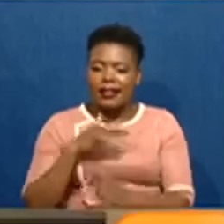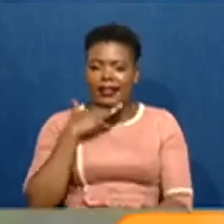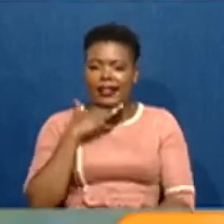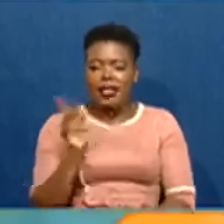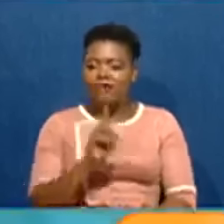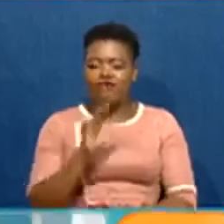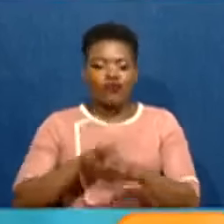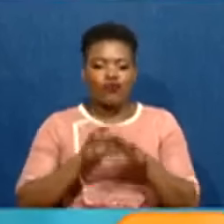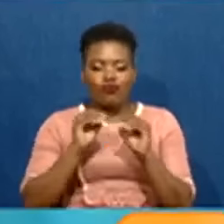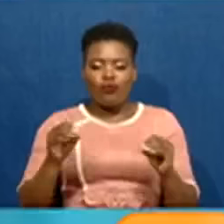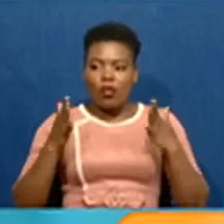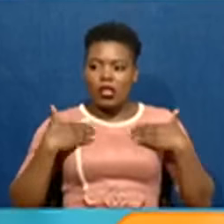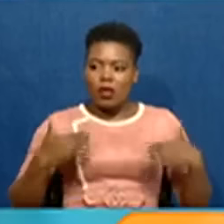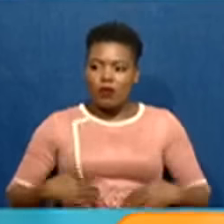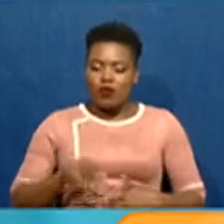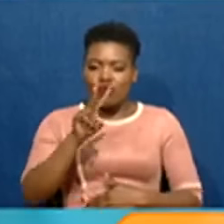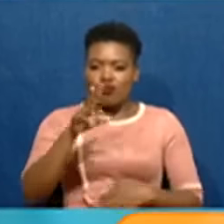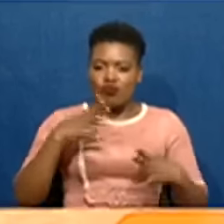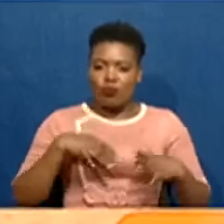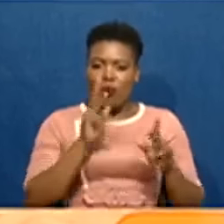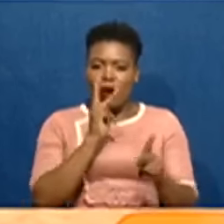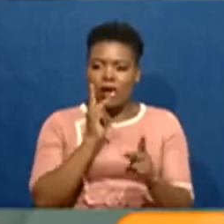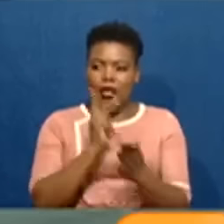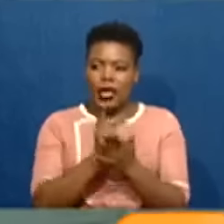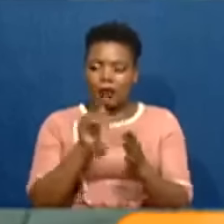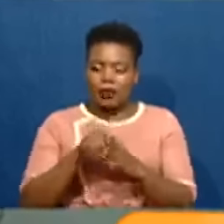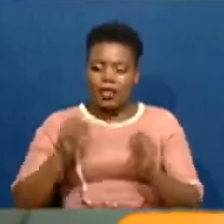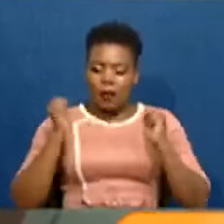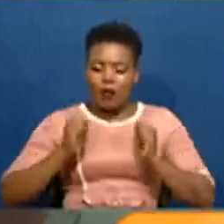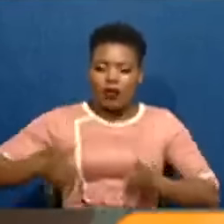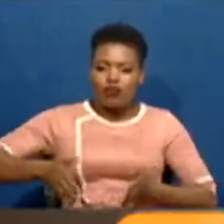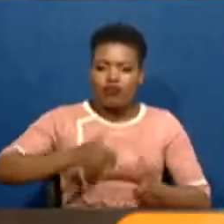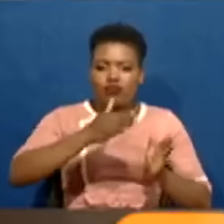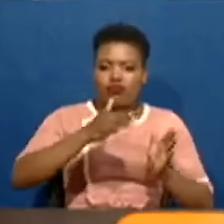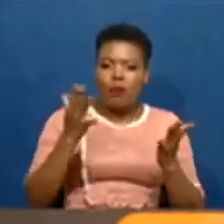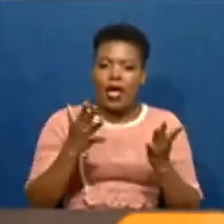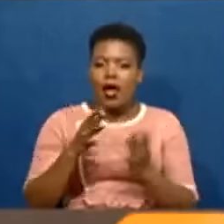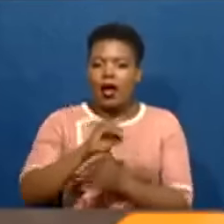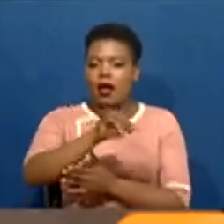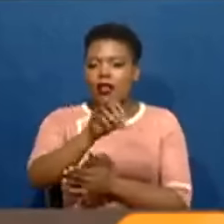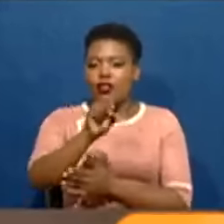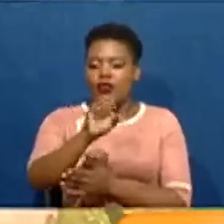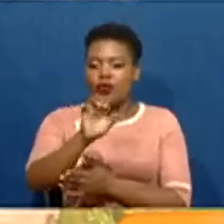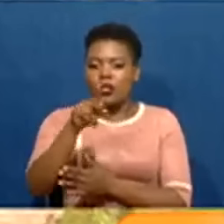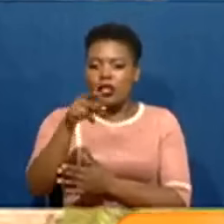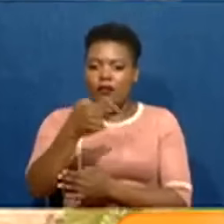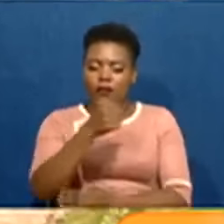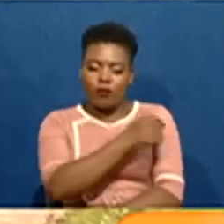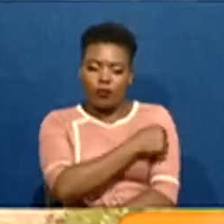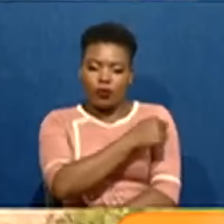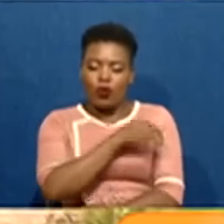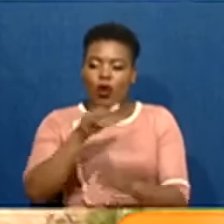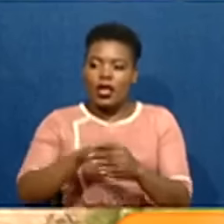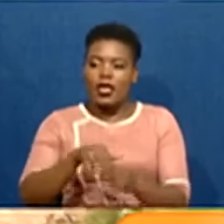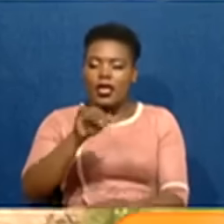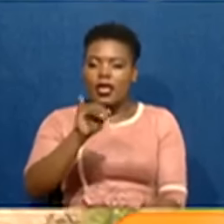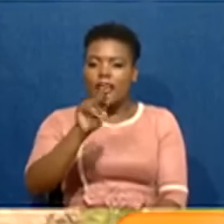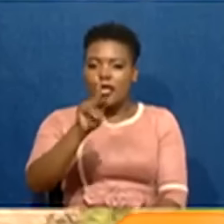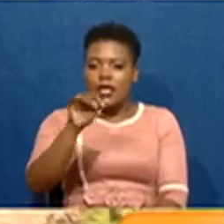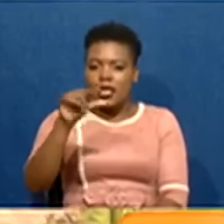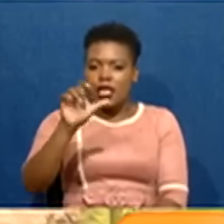mzuri. Miili ya wawili hao imehifadhiwa katika makafani ya hospitali ya St. Joseph's Kilgoris. Nam, hii ikiwa ndio